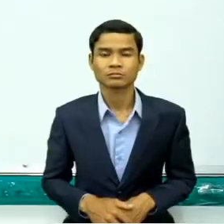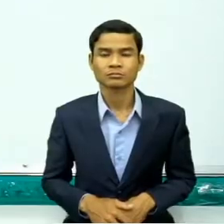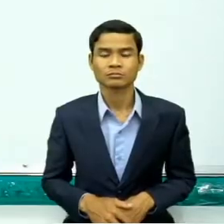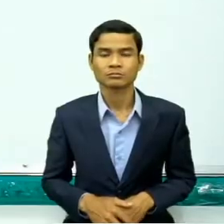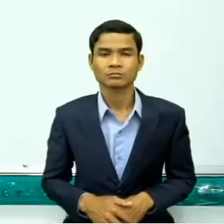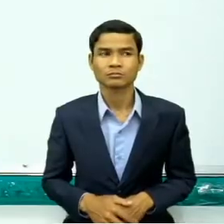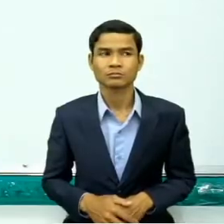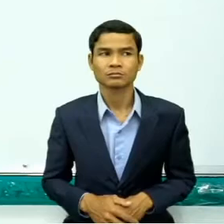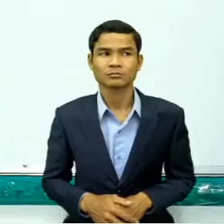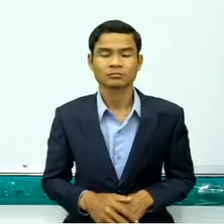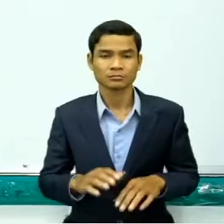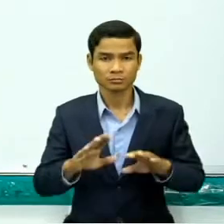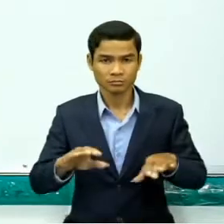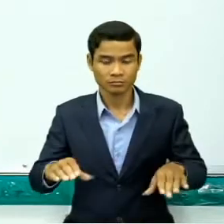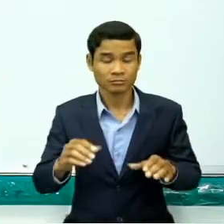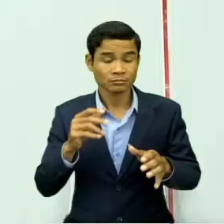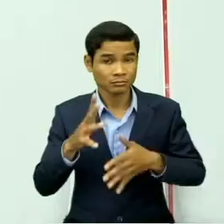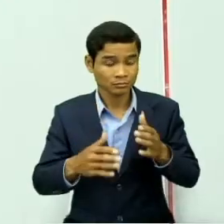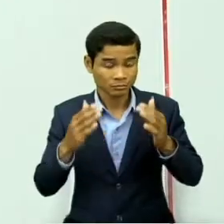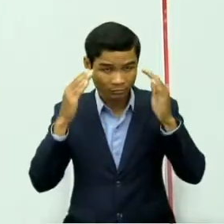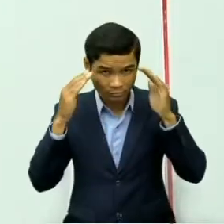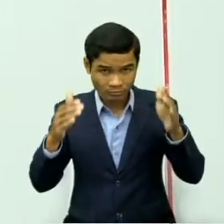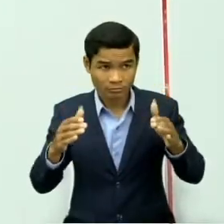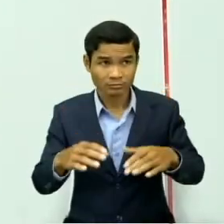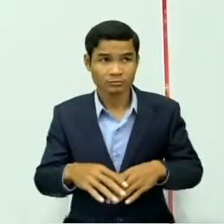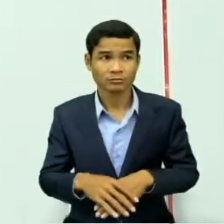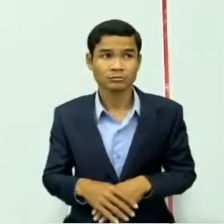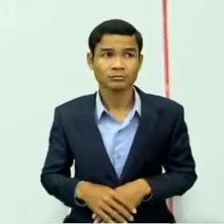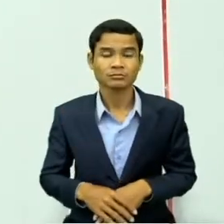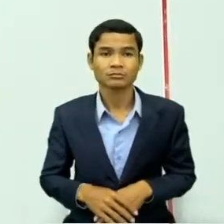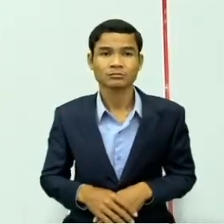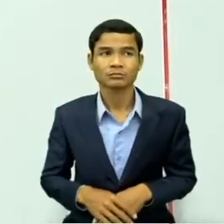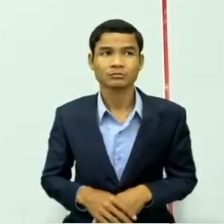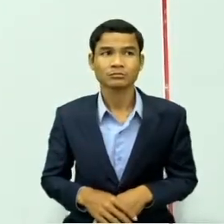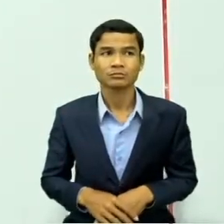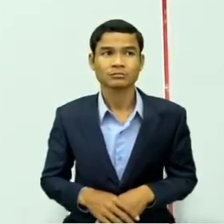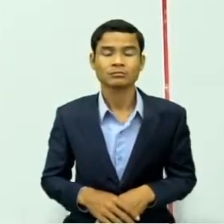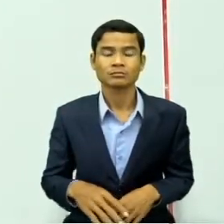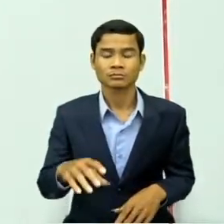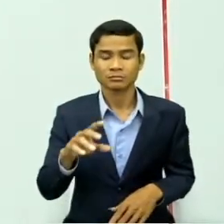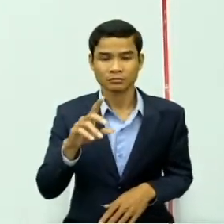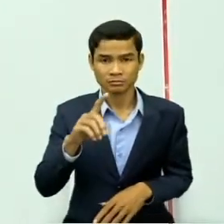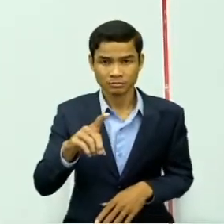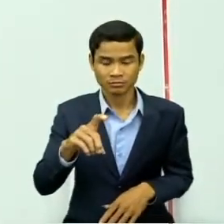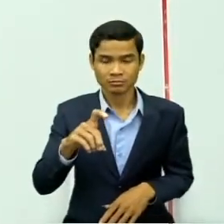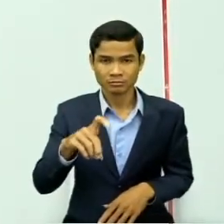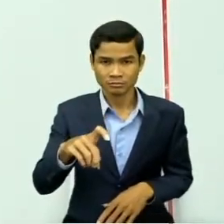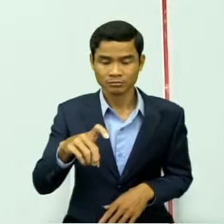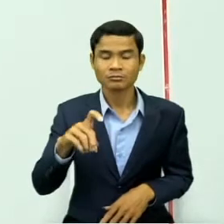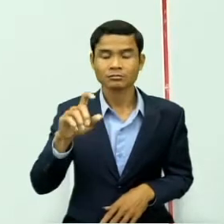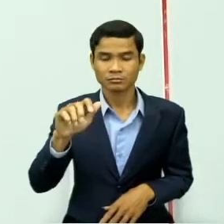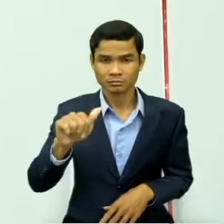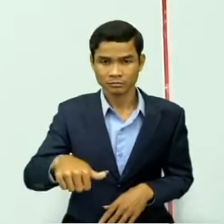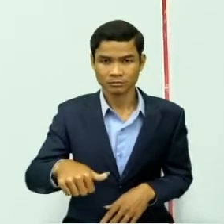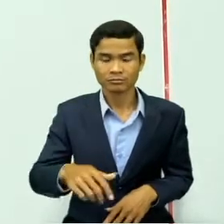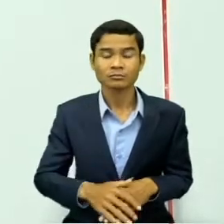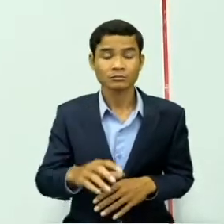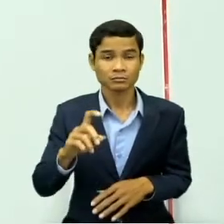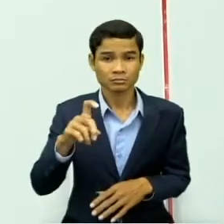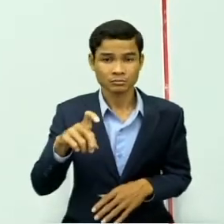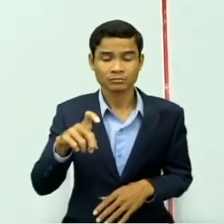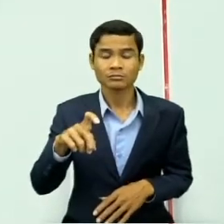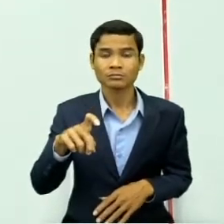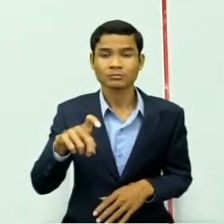Chà, con sẽ đặt nhạc rú án. Pơ chân nhớ, pơ nhớ. Chà, con sẽ đặt